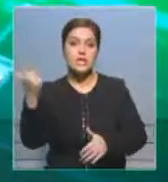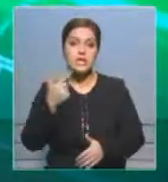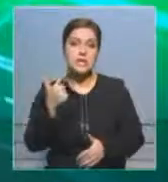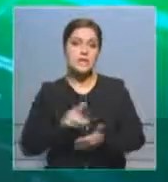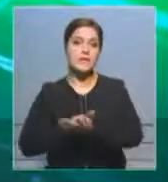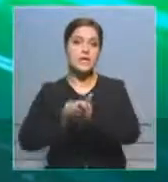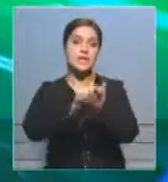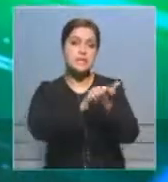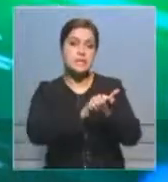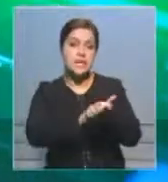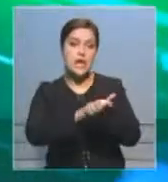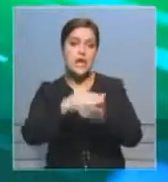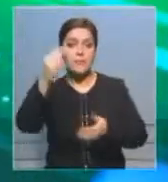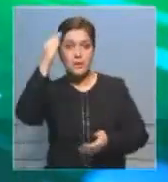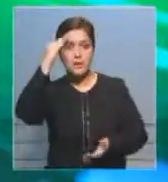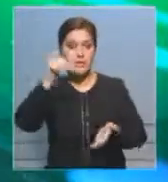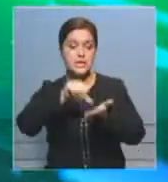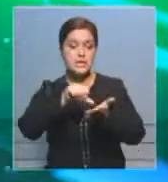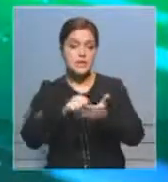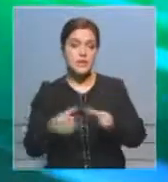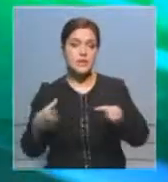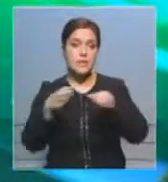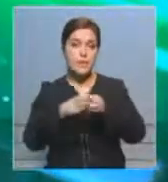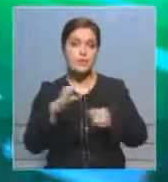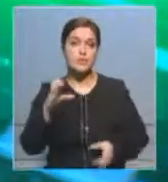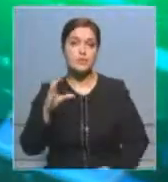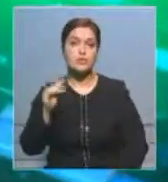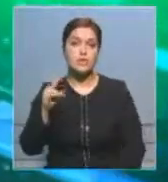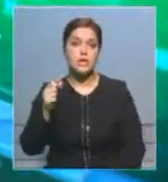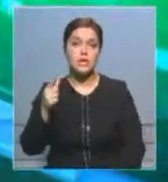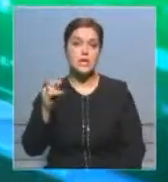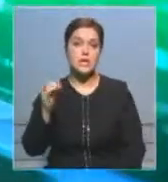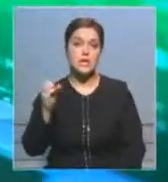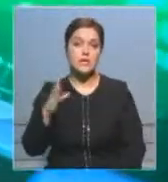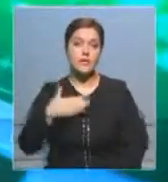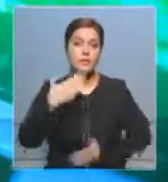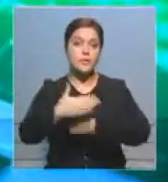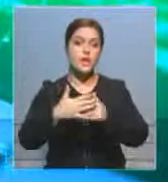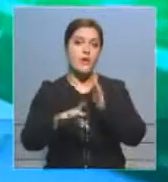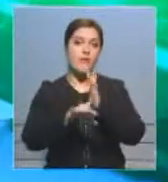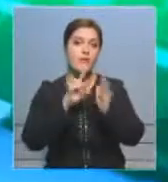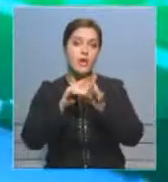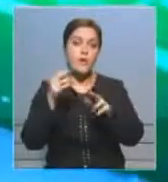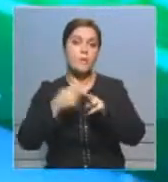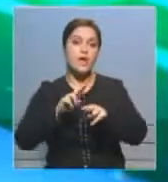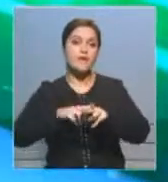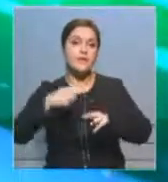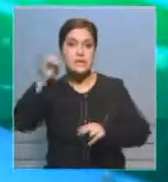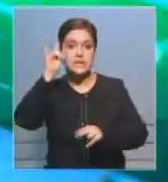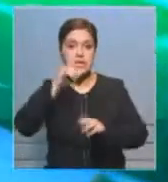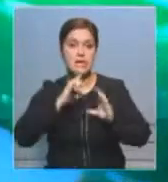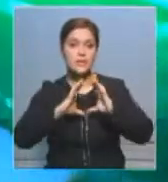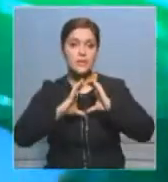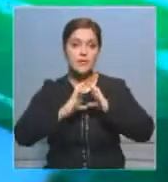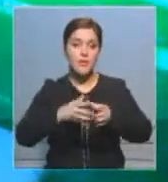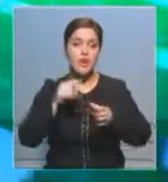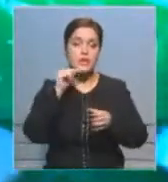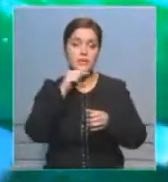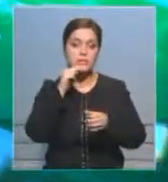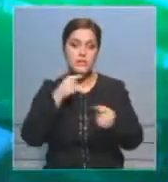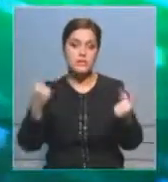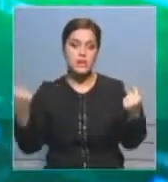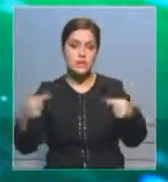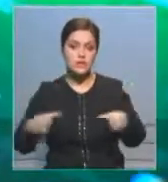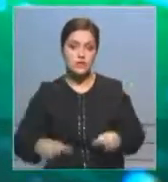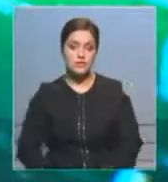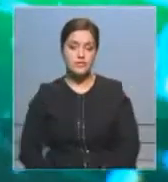гражданского единения по мнению председателя партии серета султан galego грядущие выборы это ответ казахстана мировому экономическому